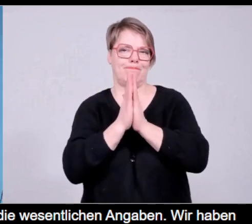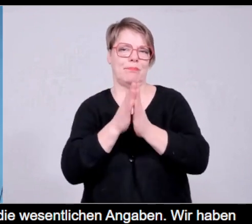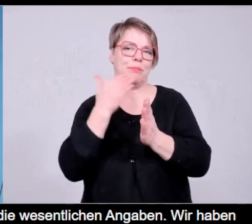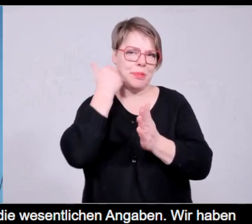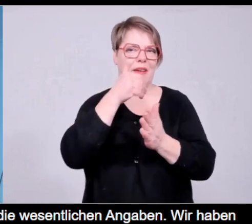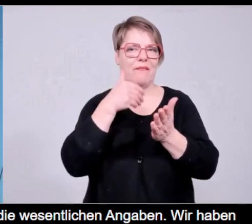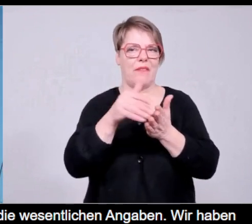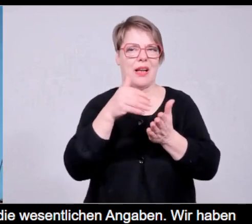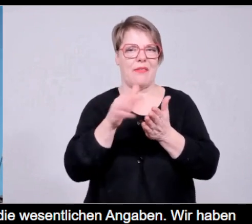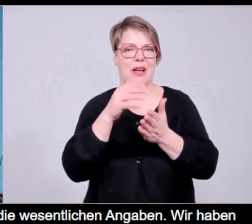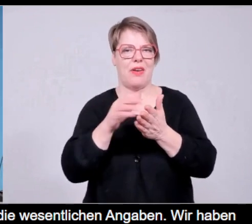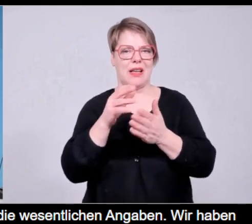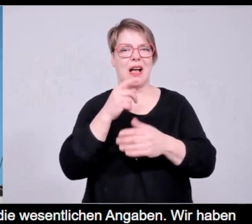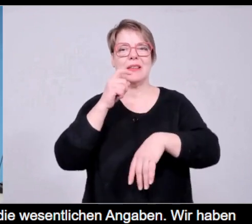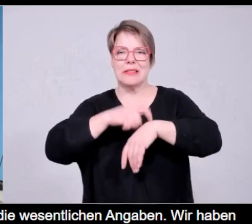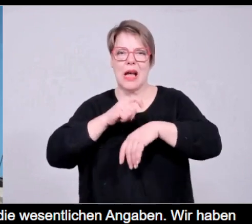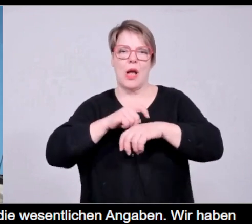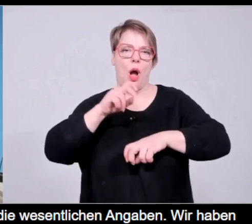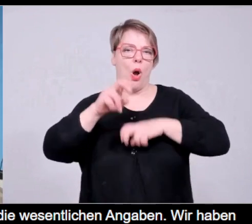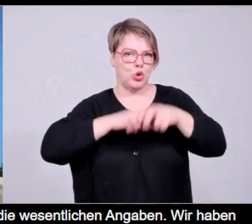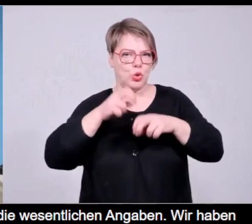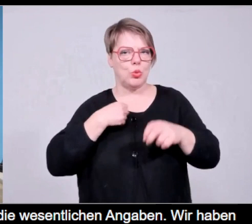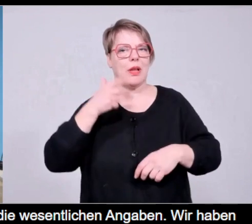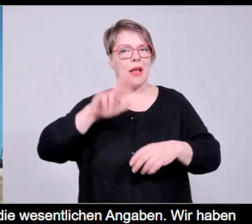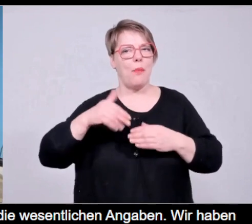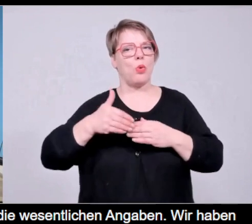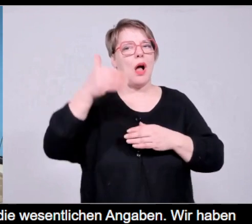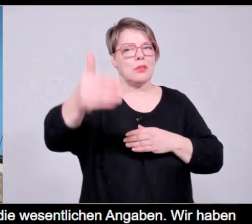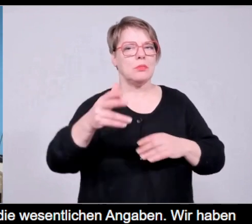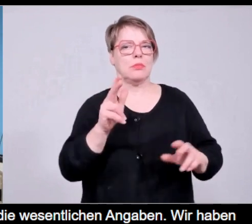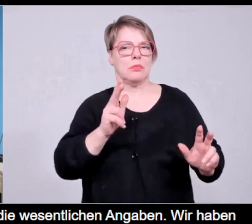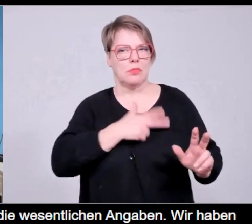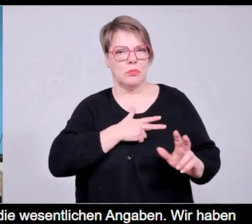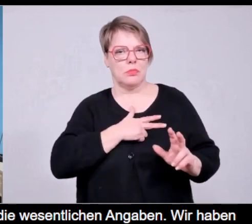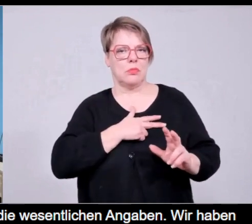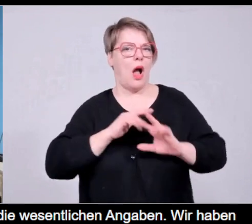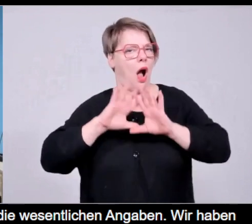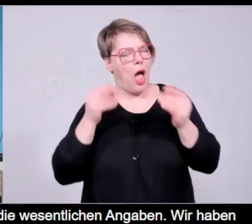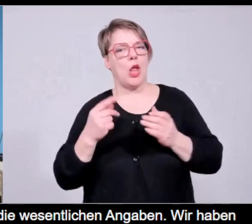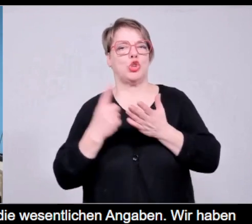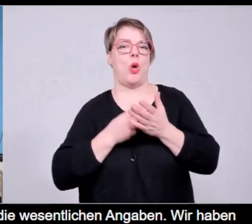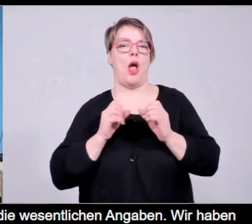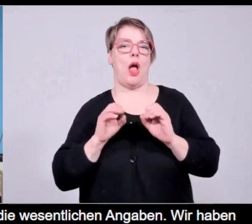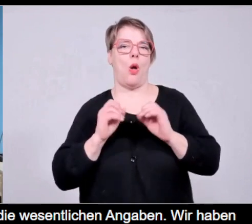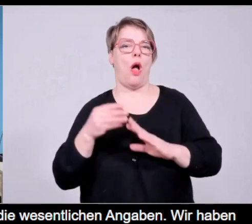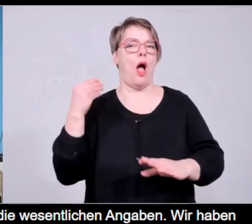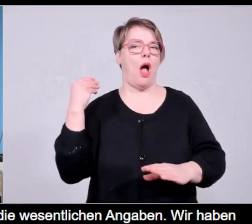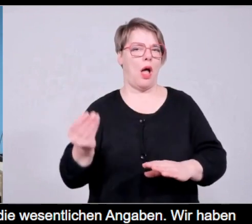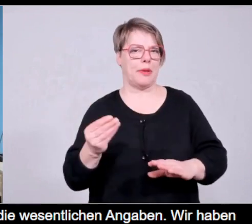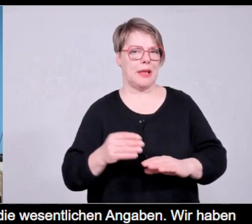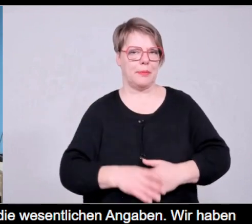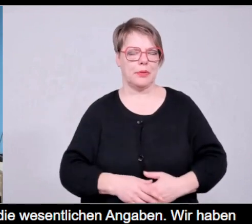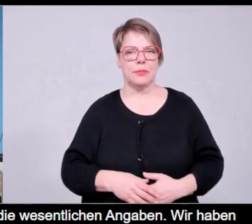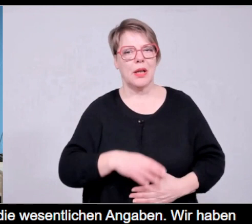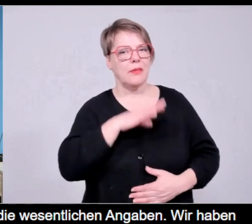Härtefallhilfen. Bayern will doch eh das flankieren mit dem eigenen Bayerischen Hilfe-Härtefallfonds, was der Bund